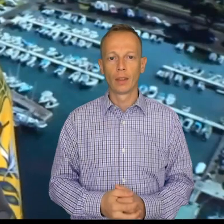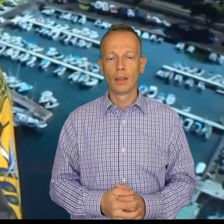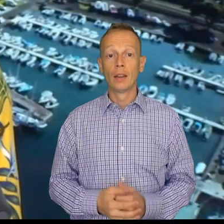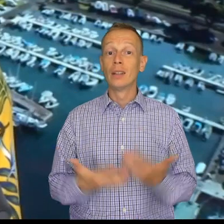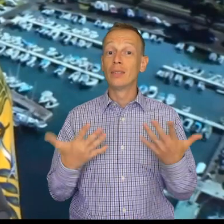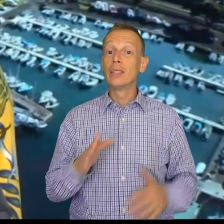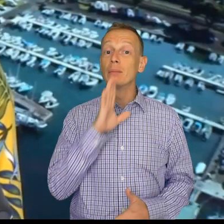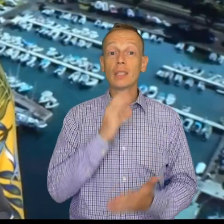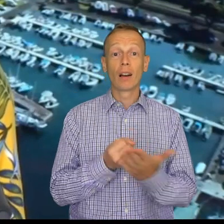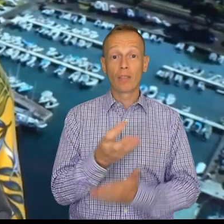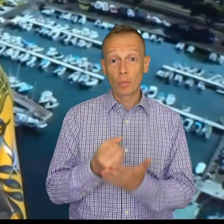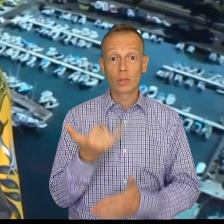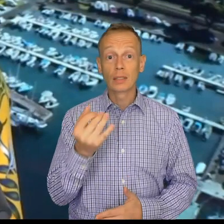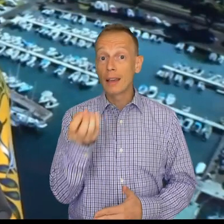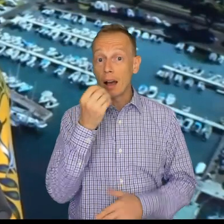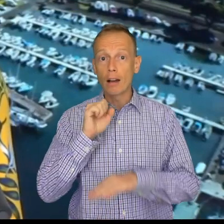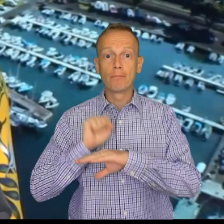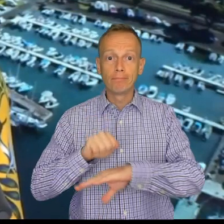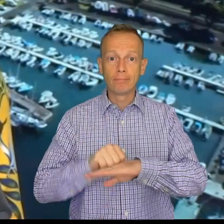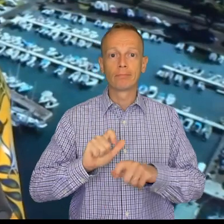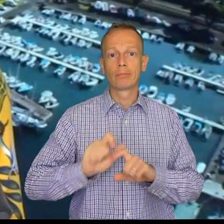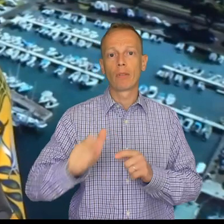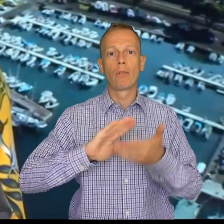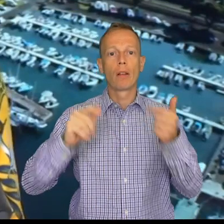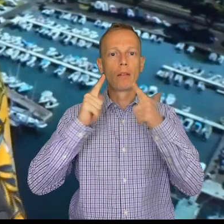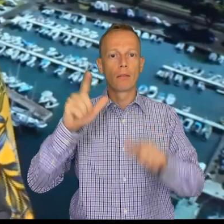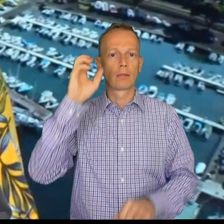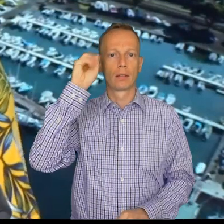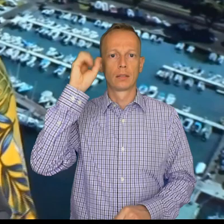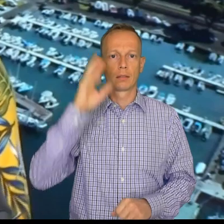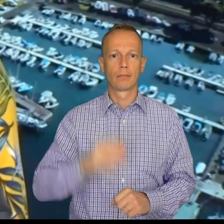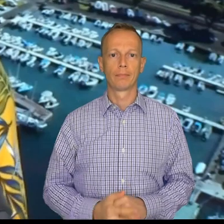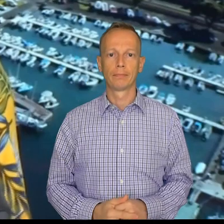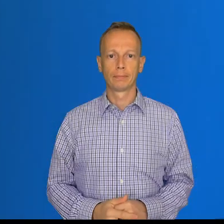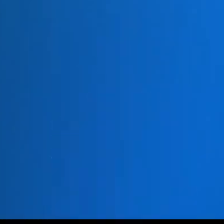Voilà, c'est la fin de ce flash. Si vous êtes à table, bon appétit. À tout de suite pour votre journal en Réautraiti.